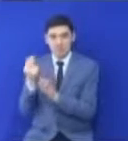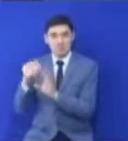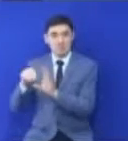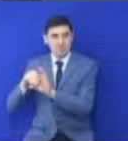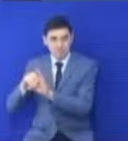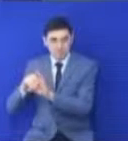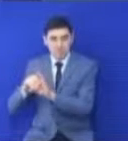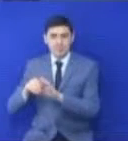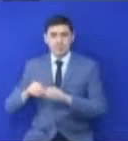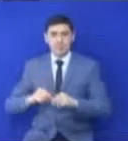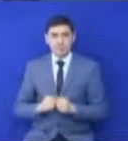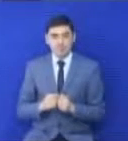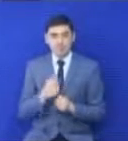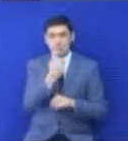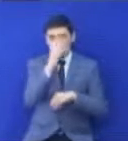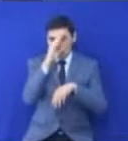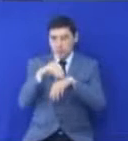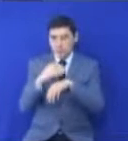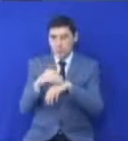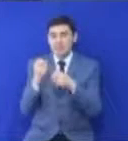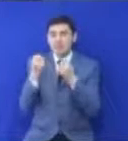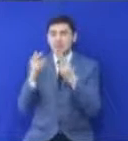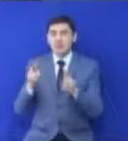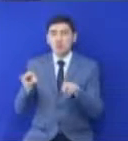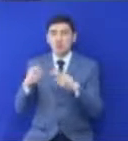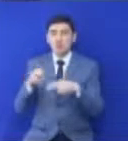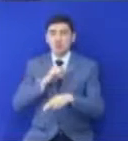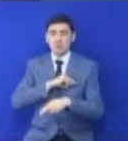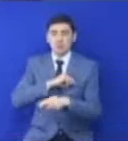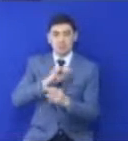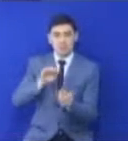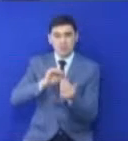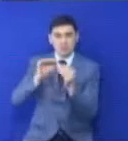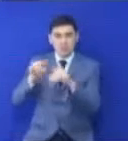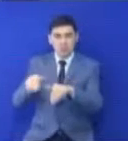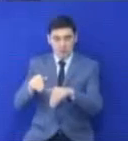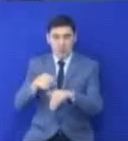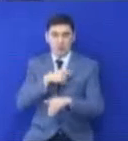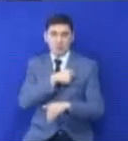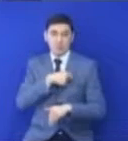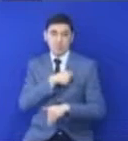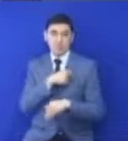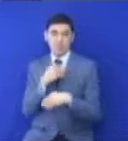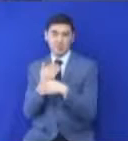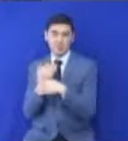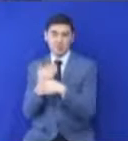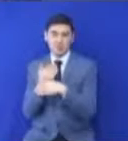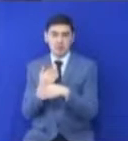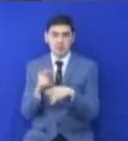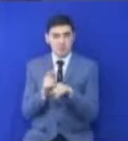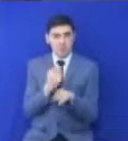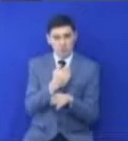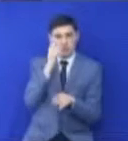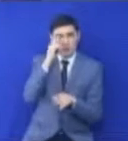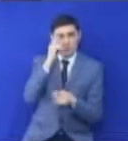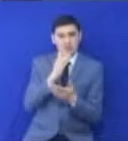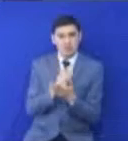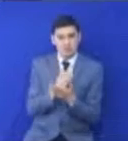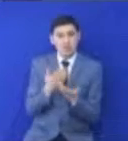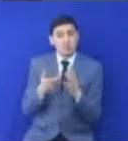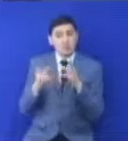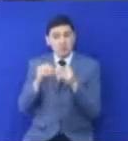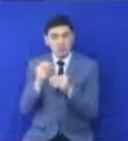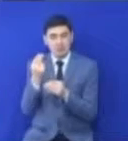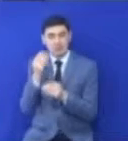аударылмаған. Жолдасын аула клубына жұмысқа орналастырамыз. Ол жаттықтырушының көмекшісі болады. Арнайы білімі бар екен. Бұл да